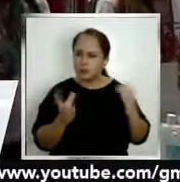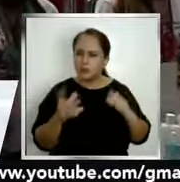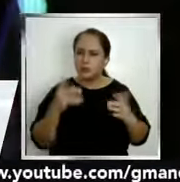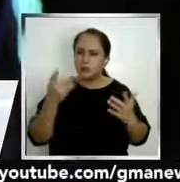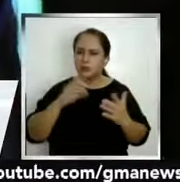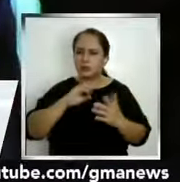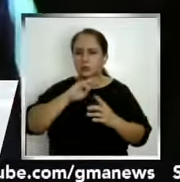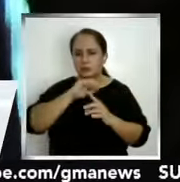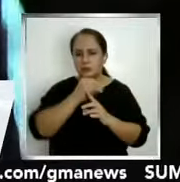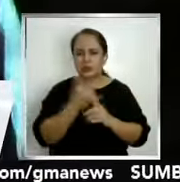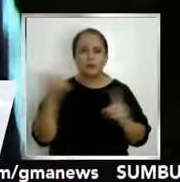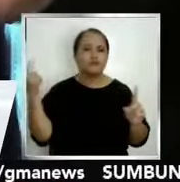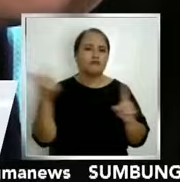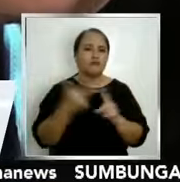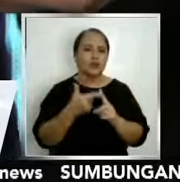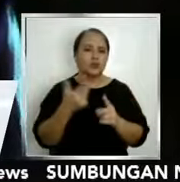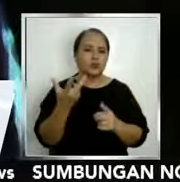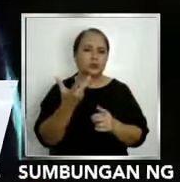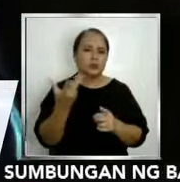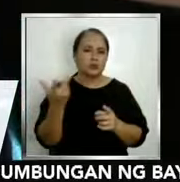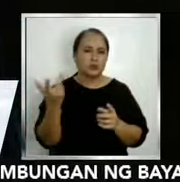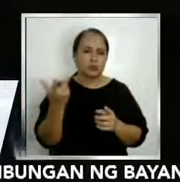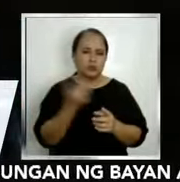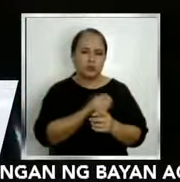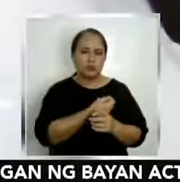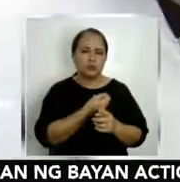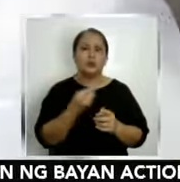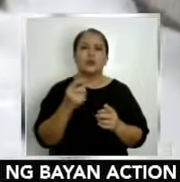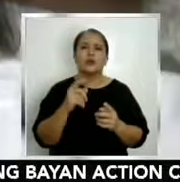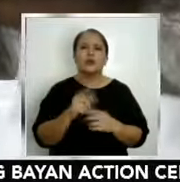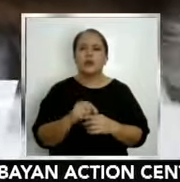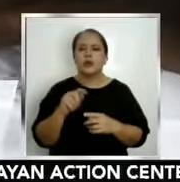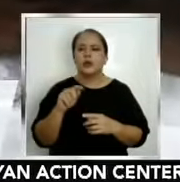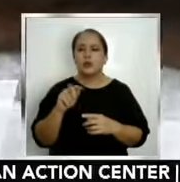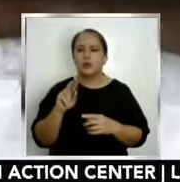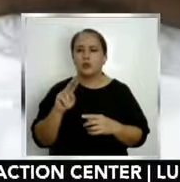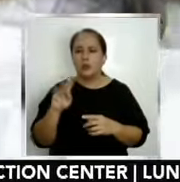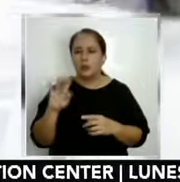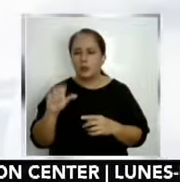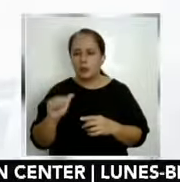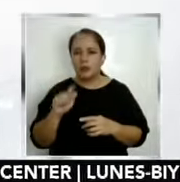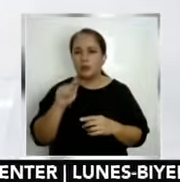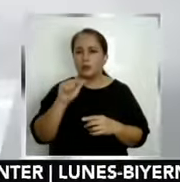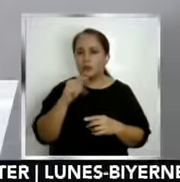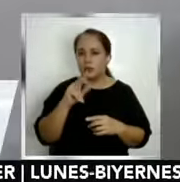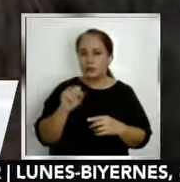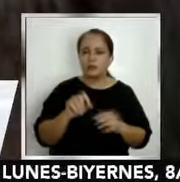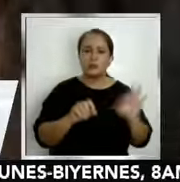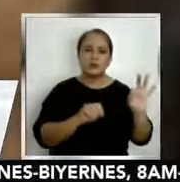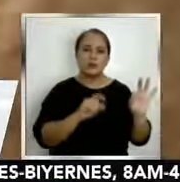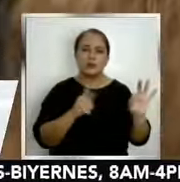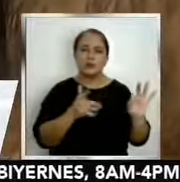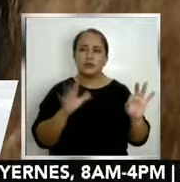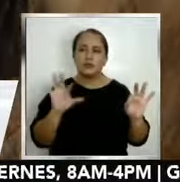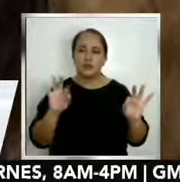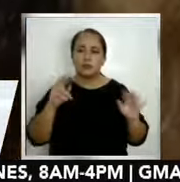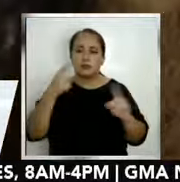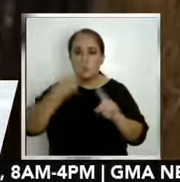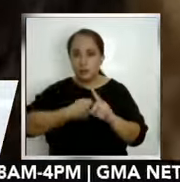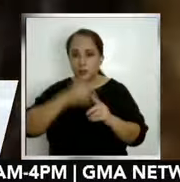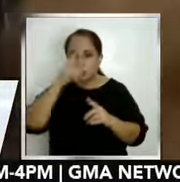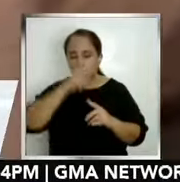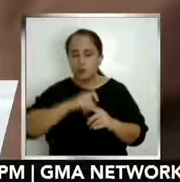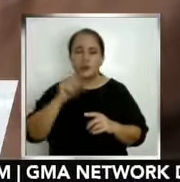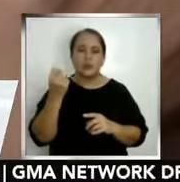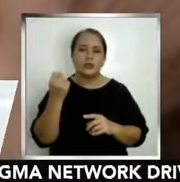target mabakunahan kontra tigdas at rubella ang 9.5 million na mga batang 9 to 59 months old. 11.1 million naman